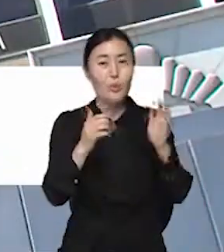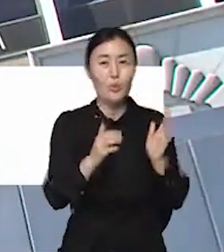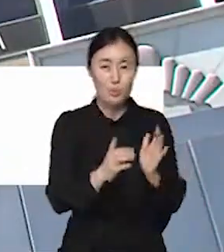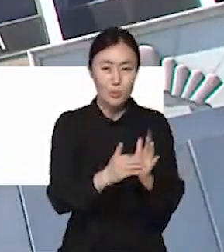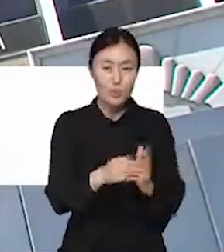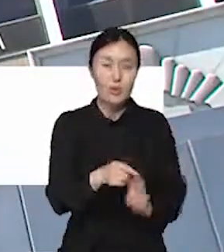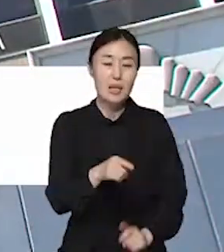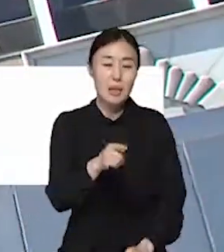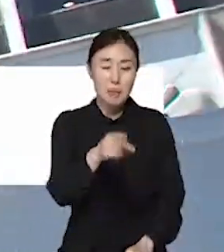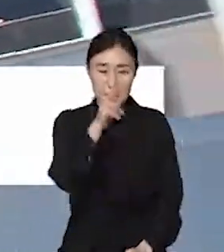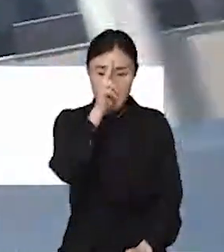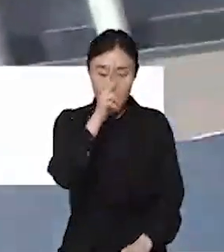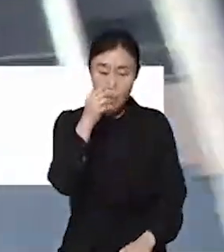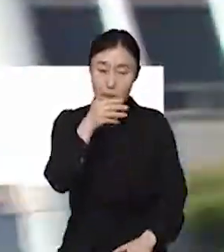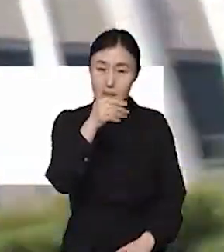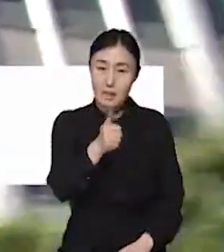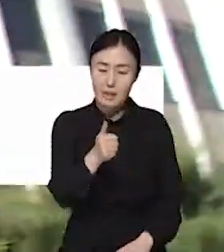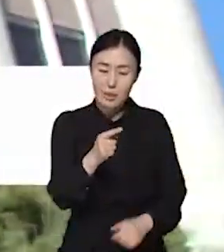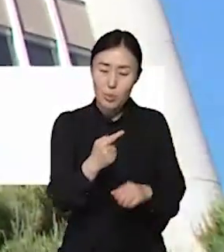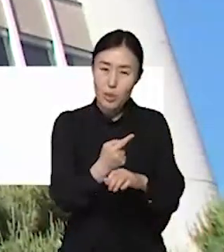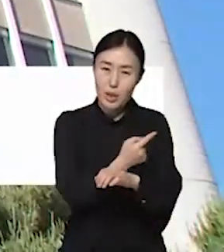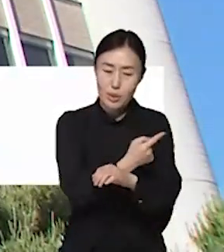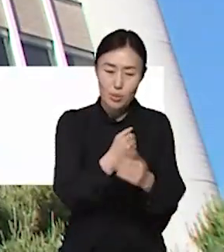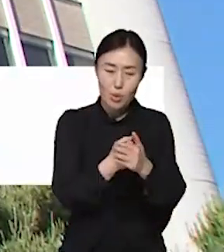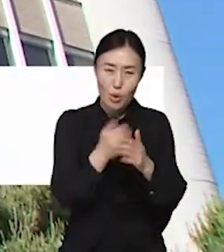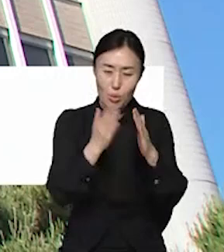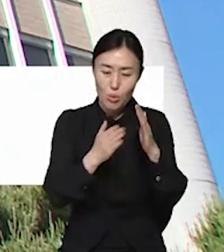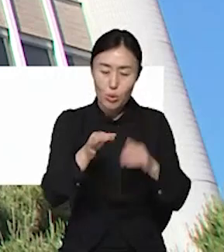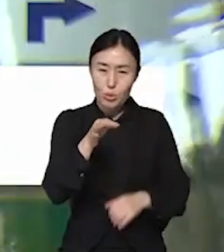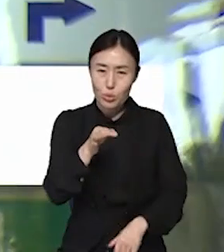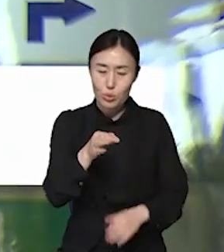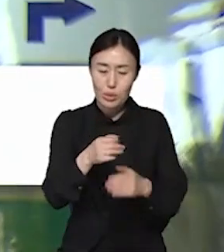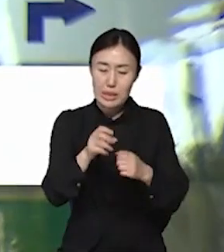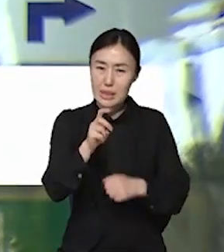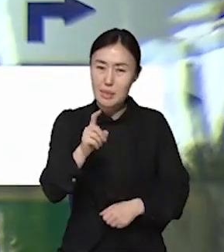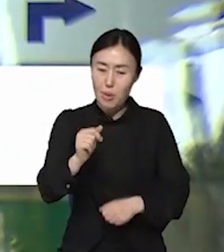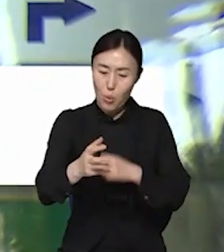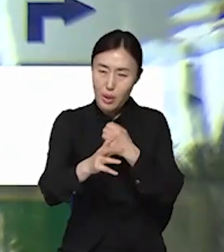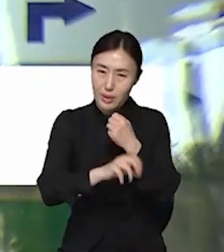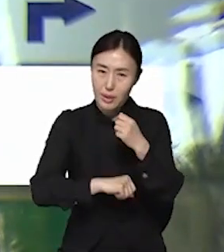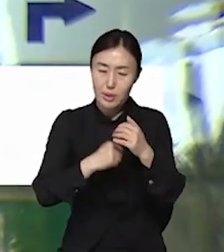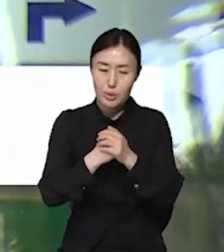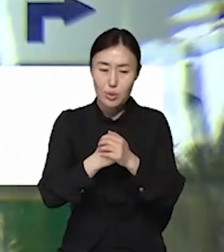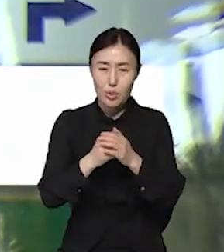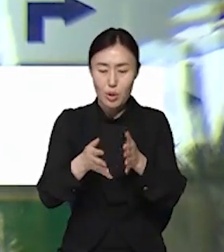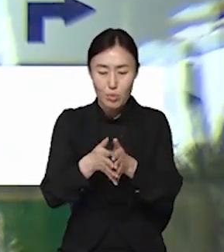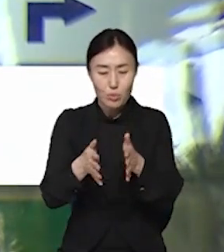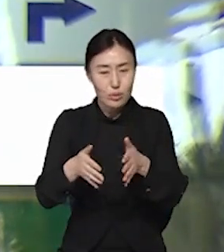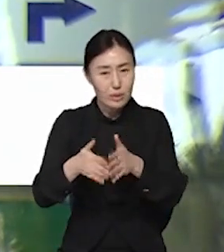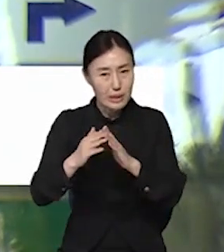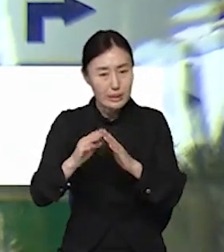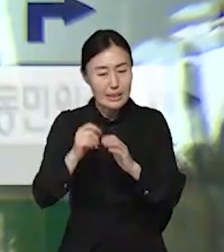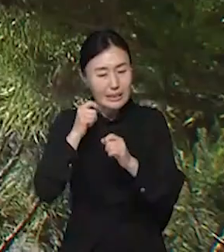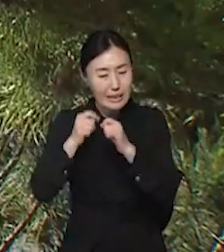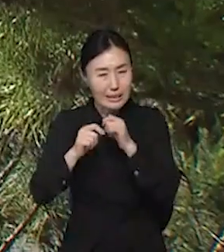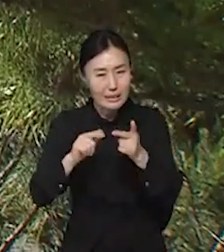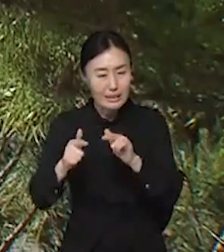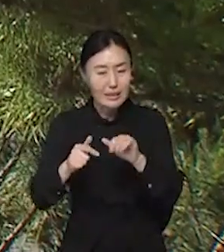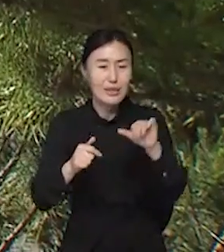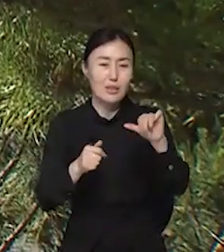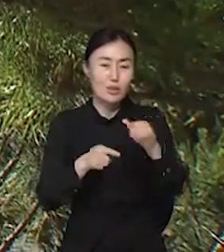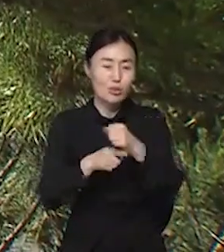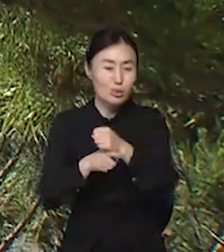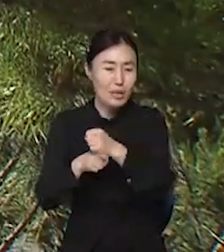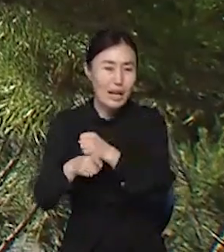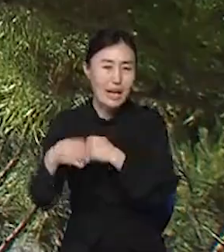선고했습니다. 박 전 회장은 이 밖에도 상해 공금 10억 원 횡령 혐의와 상해회관 신축 관련 사기 혐의 등 5건에 대한 수사도